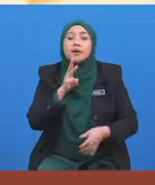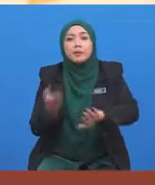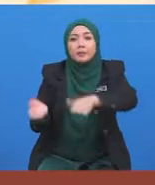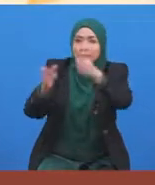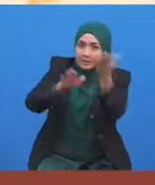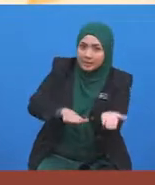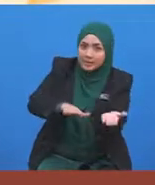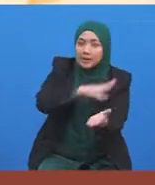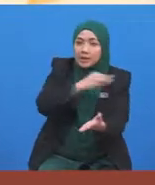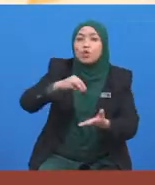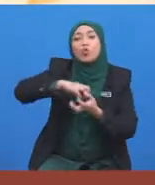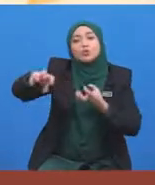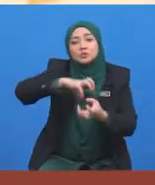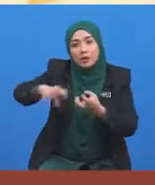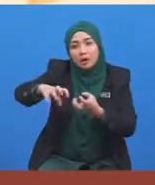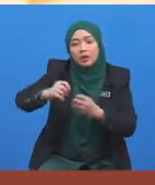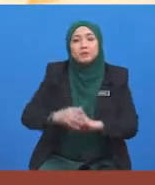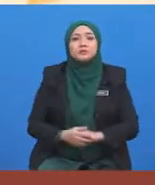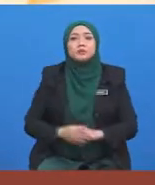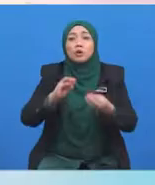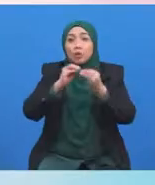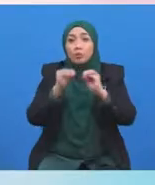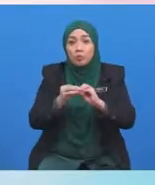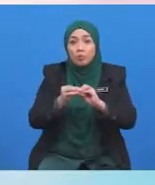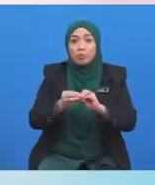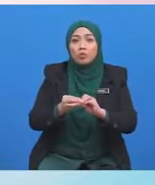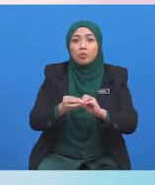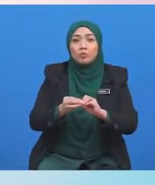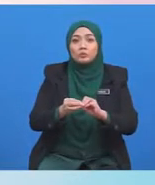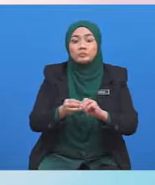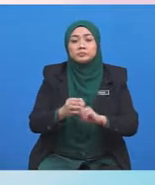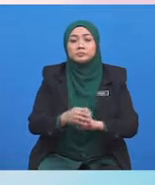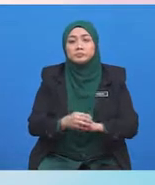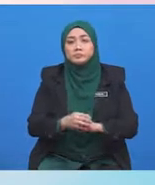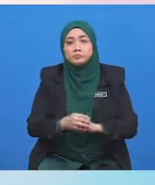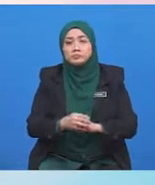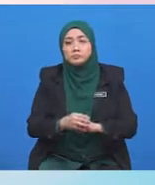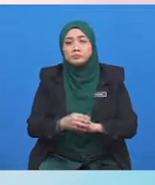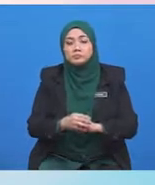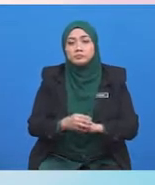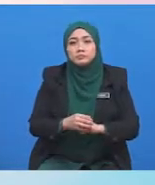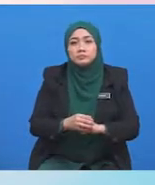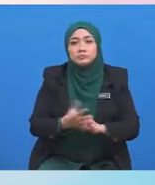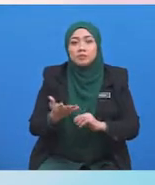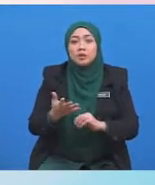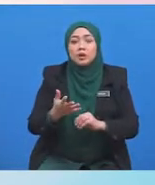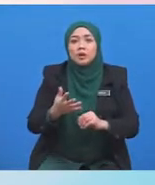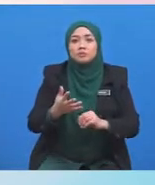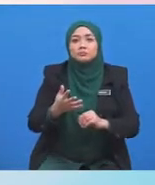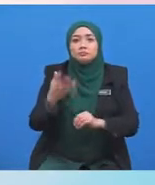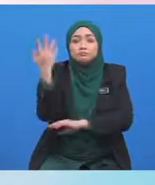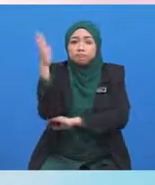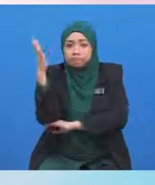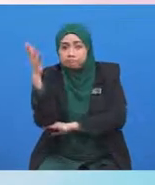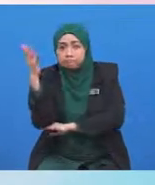Kesan yang seterusnya terhadap sistem biosfera ialah kemusnahan spesies flora dan fauna. Akibat